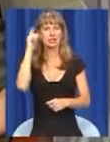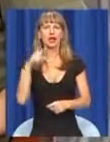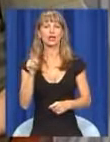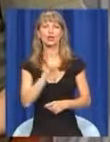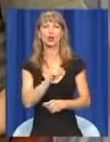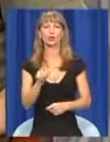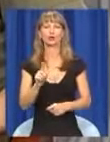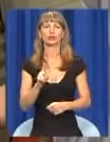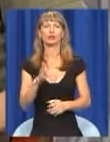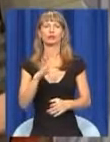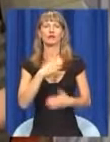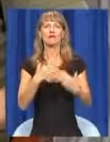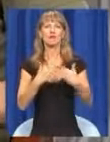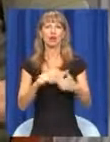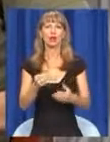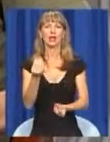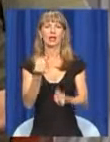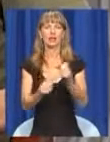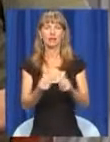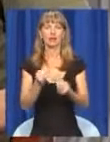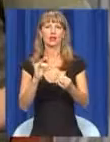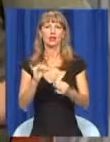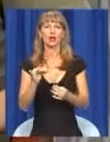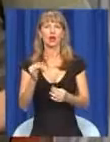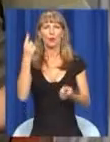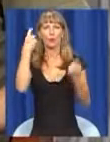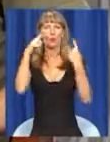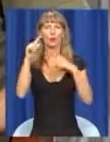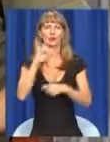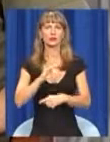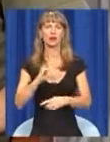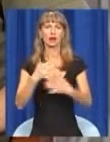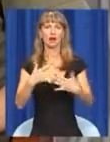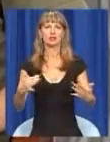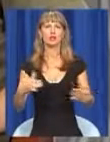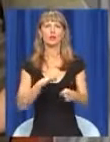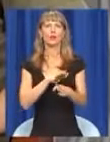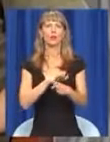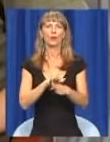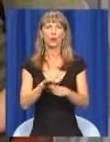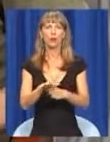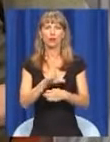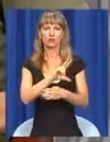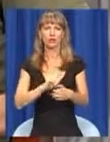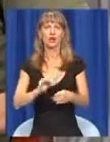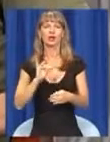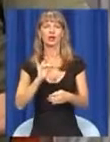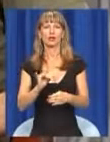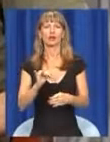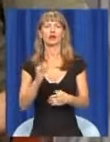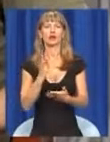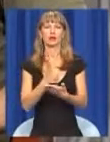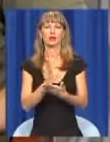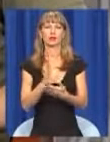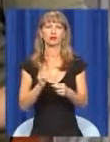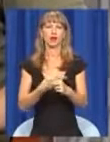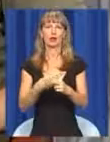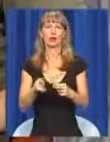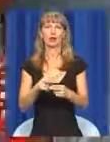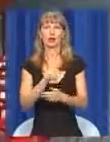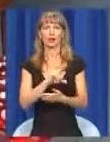були випущені навіть ігрові і мультиплікації повні, як прямі адаптації, так і повні переосмислення цієї